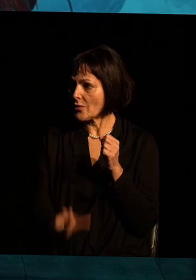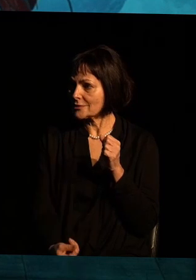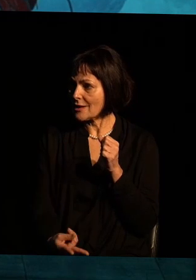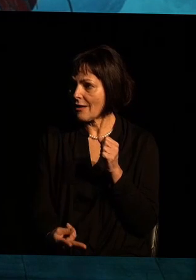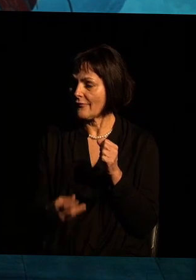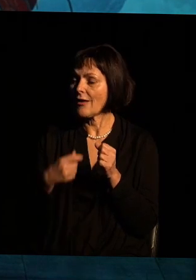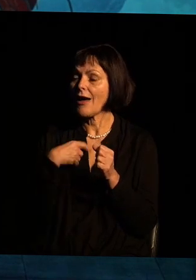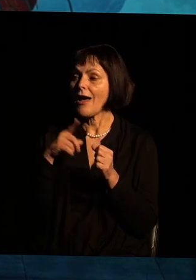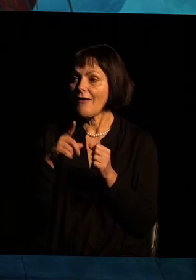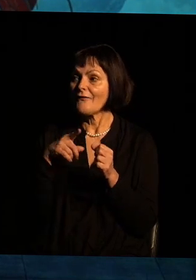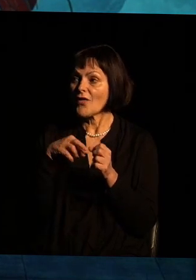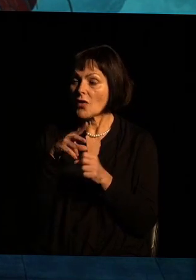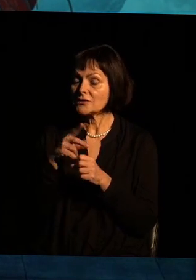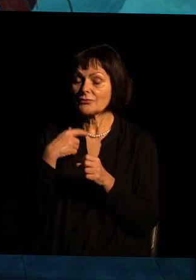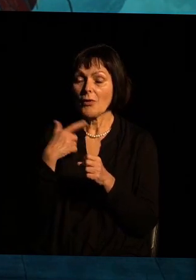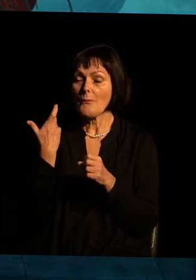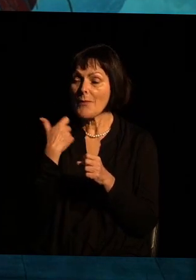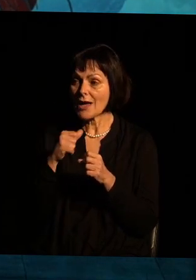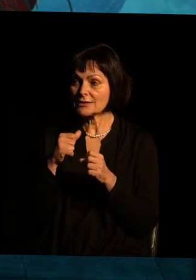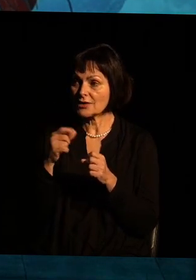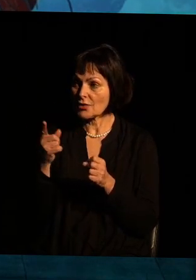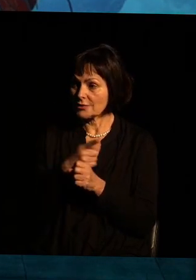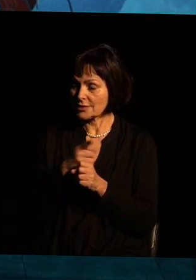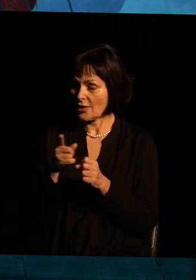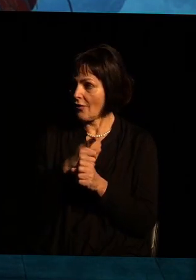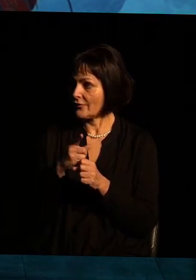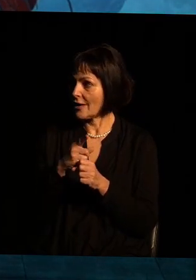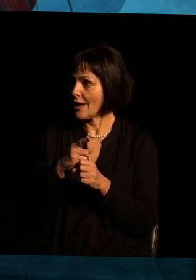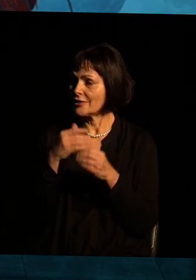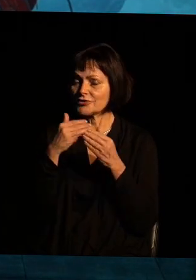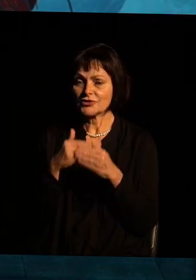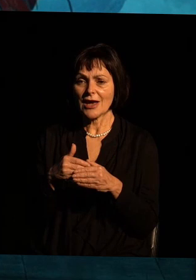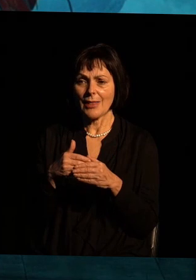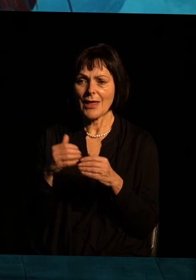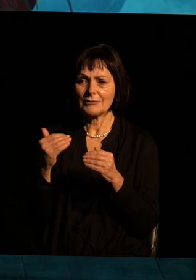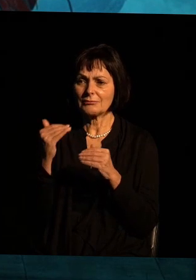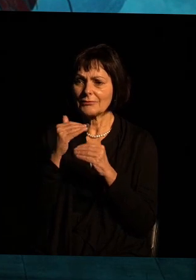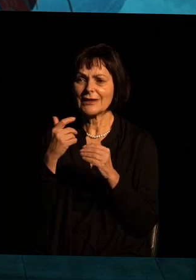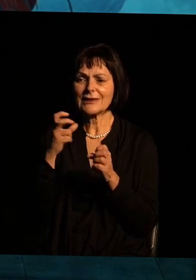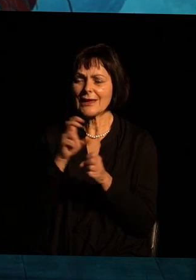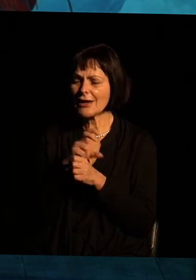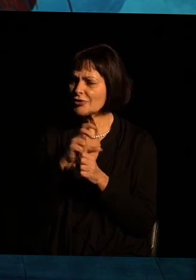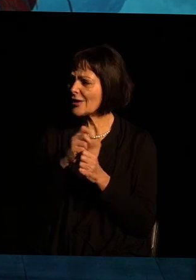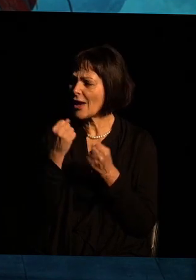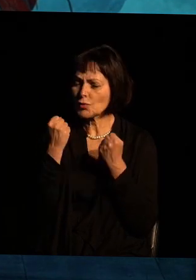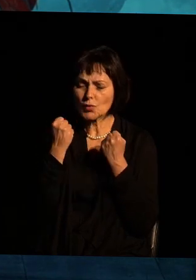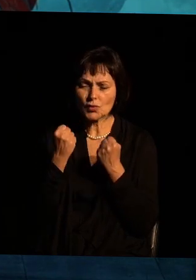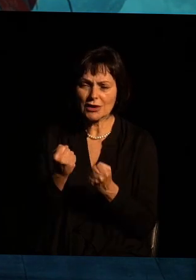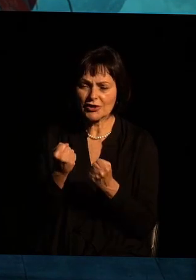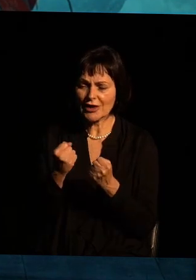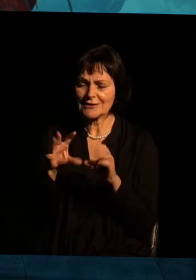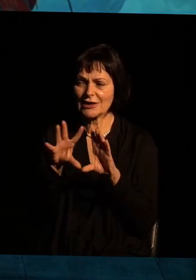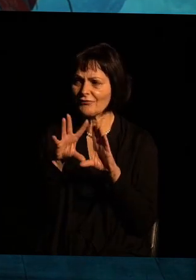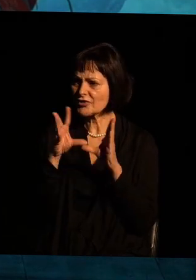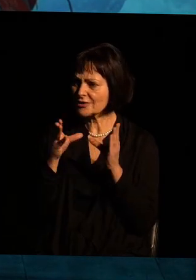ściany, wchodząc tam. To było bardzo, bardzo ryzykowne. Ściana bardzo spiętrzona. Uważam, że technicznie chyba najtrudniejsza